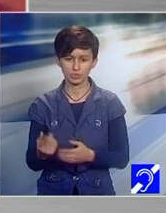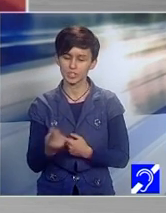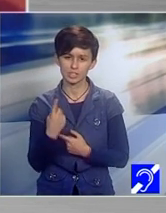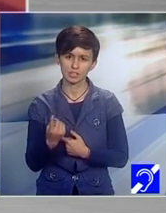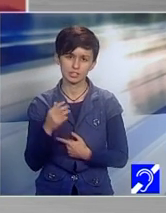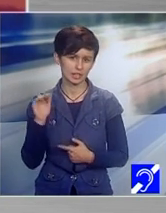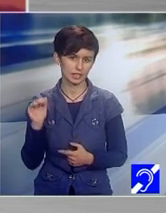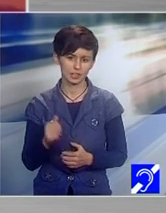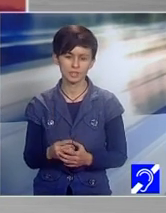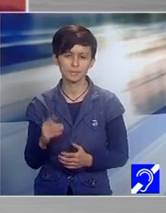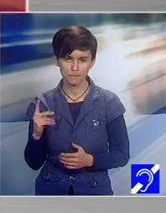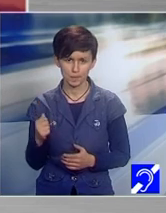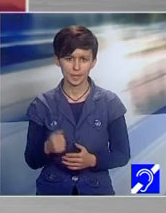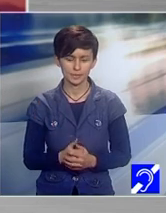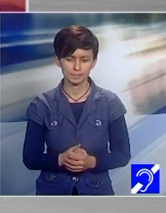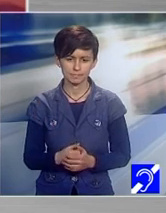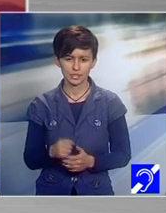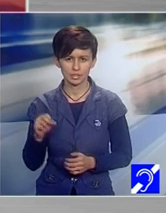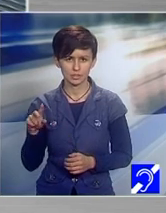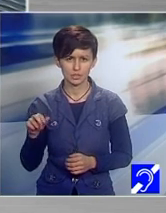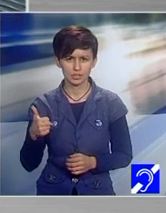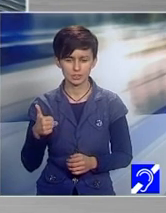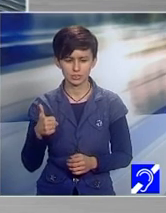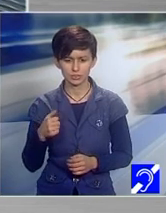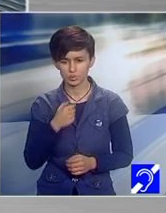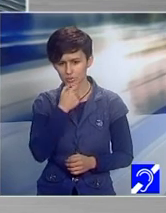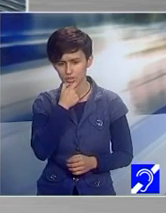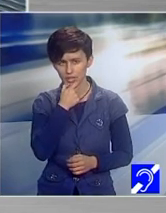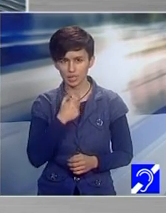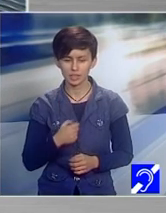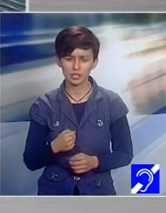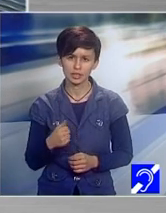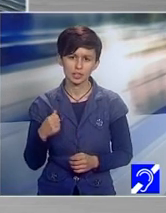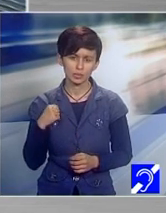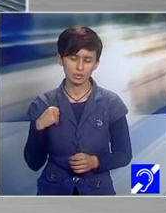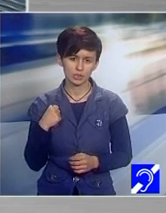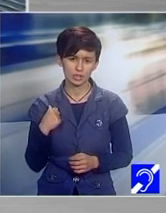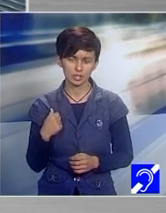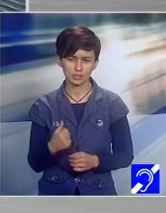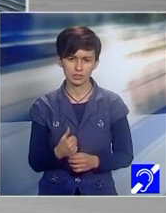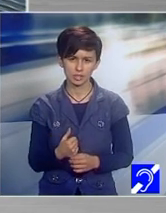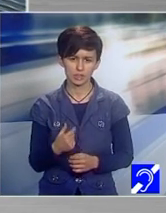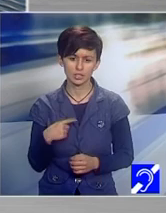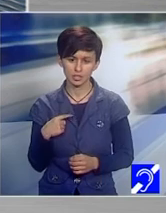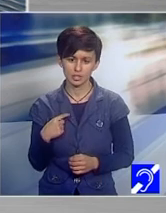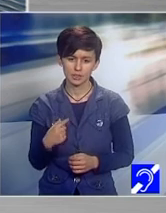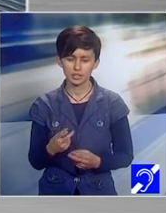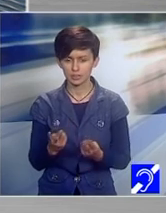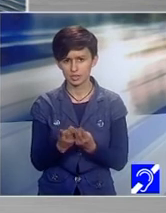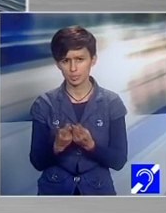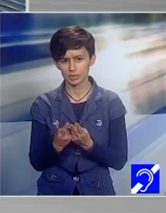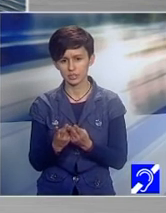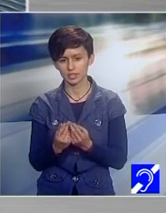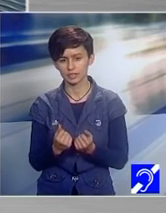oricând. Bineînțeles. Deci la 31 de ani, o materie primă perfectă, e ok pentru... Da, și